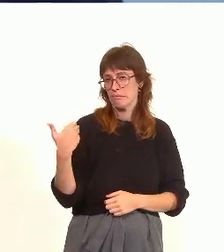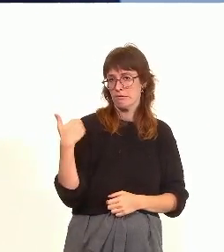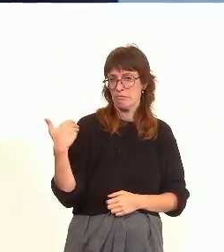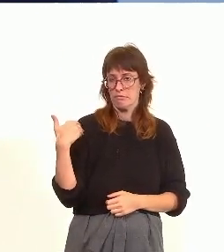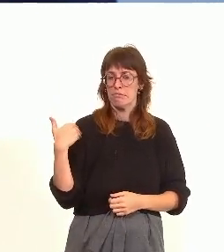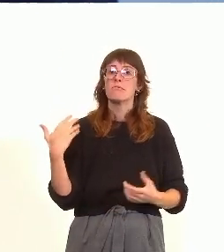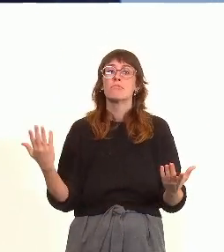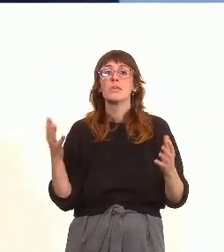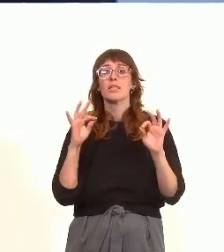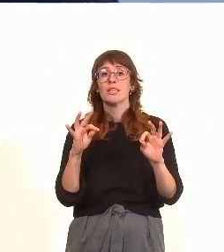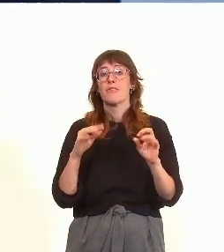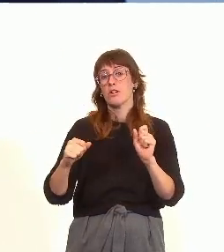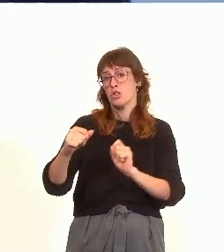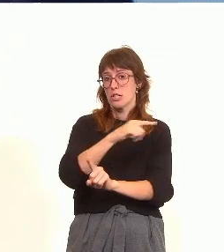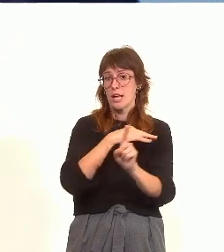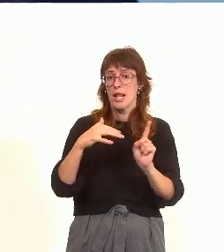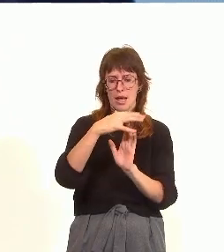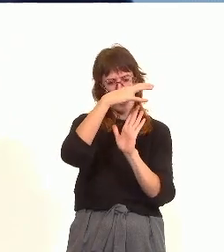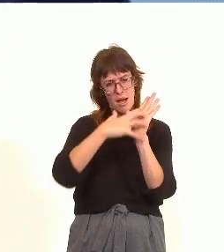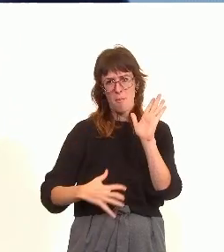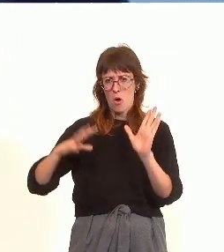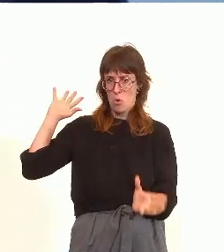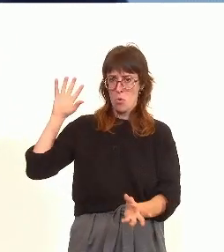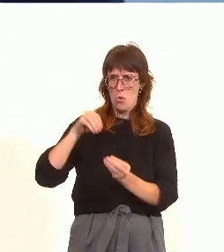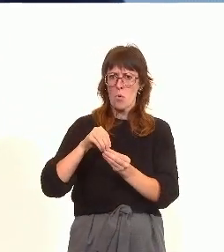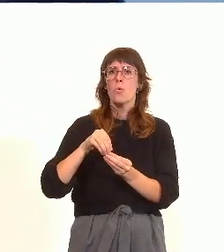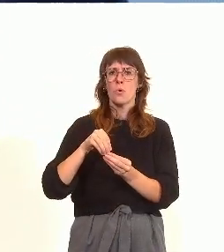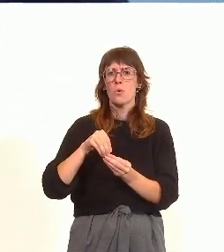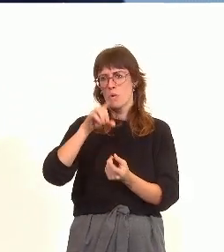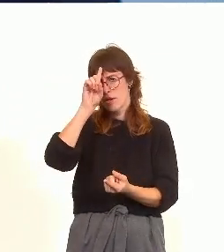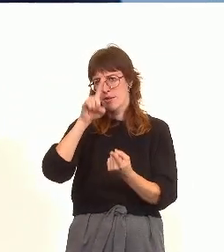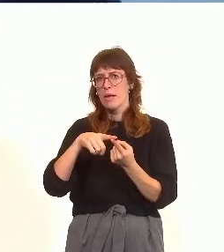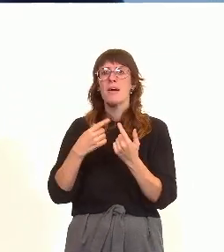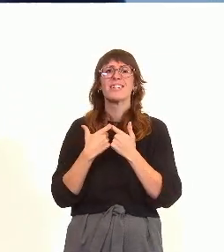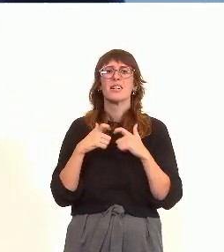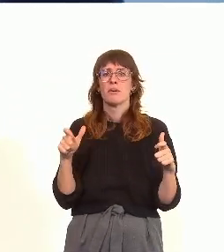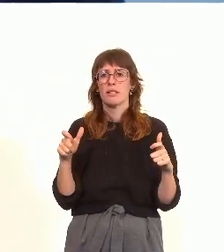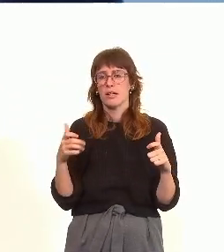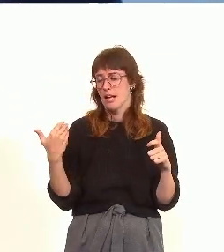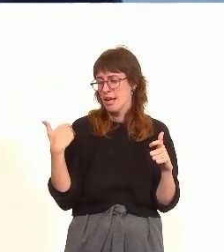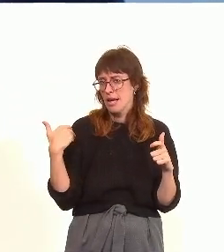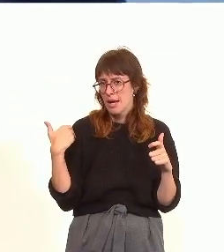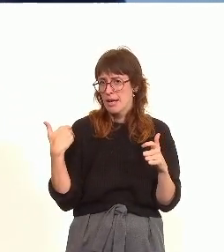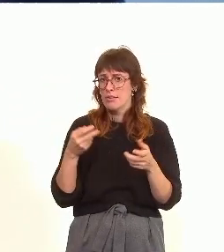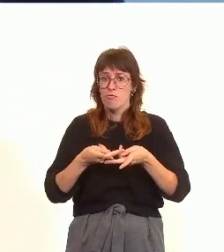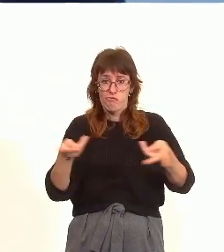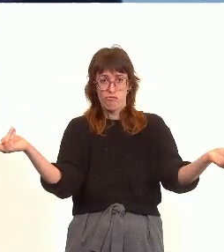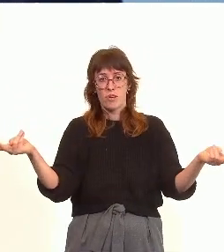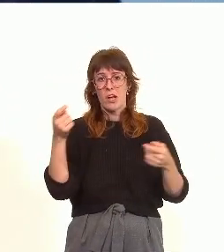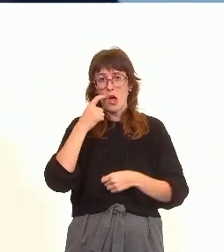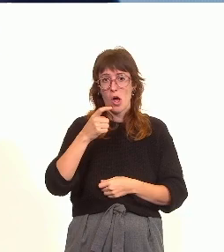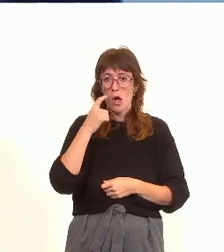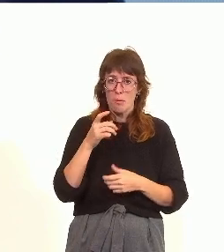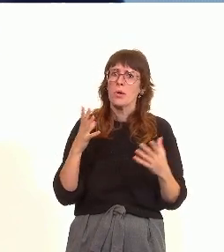dit. Tout d'abord, la question de l'accessibilité. On le voit que c'est encore un sujet complexe, accéder aux documents, accéder à